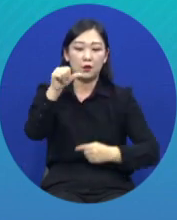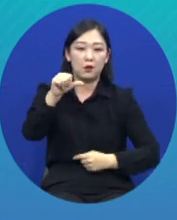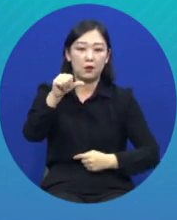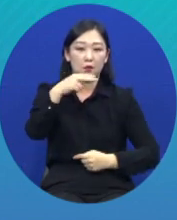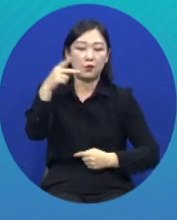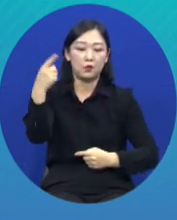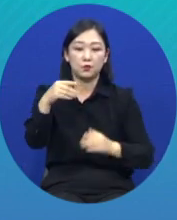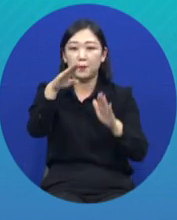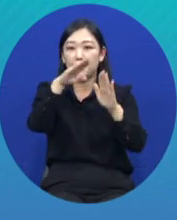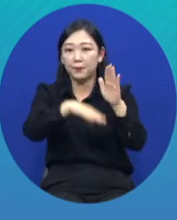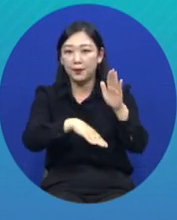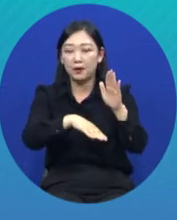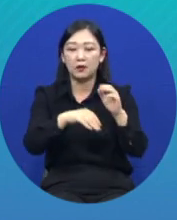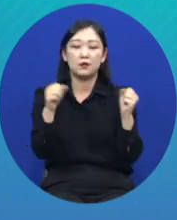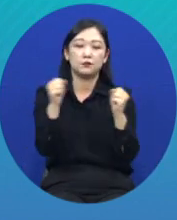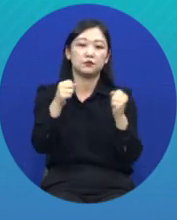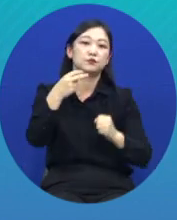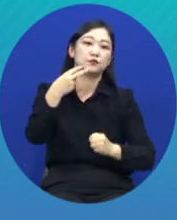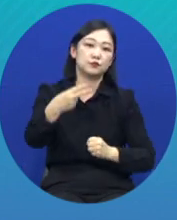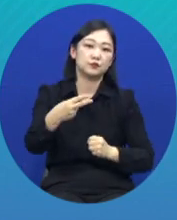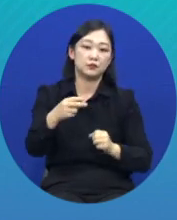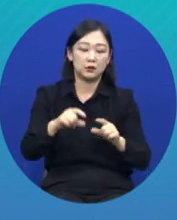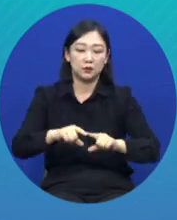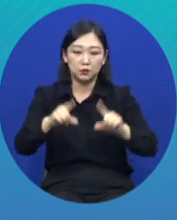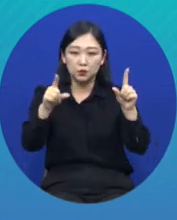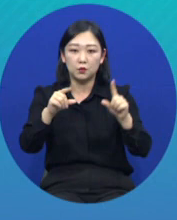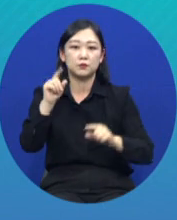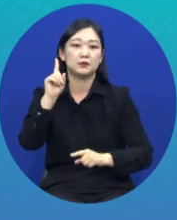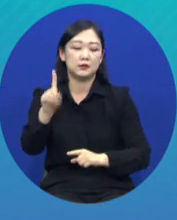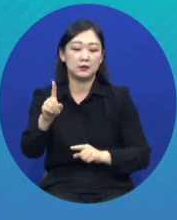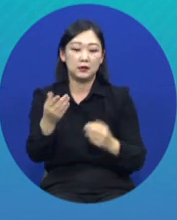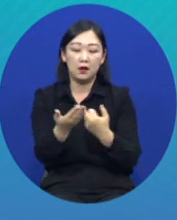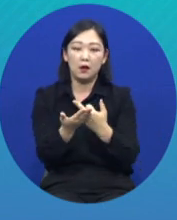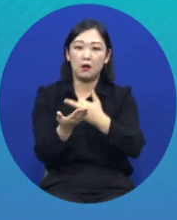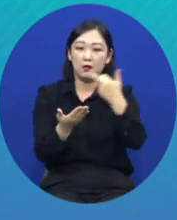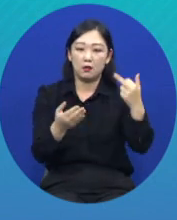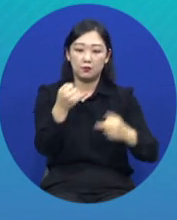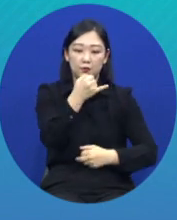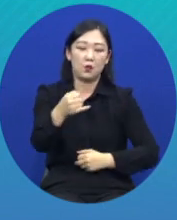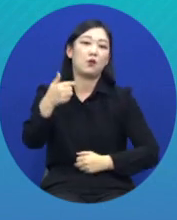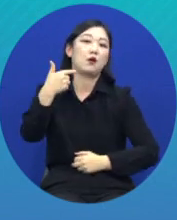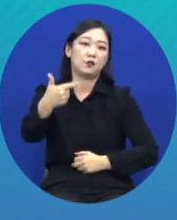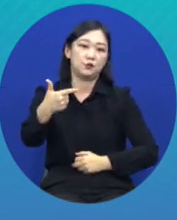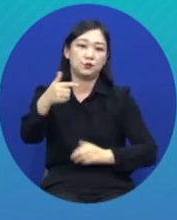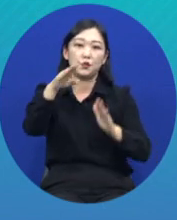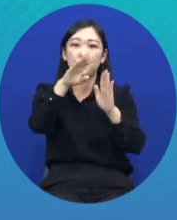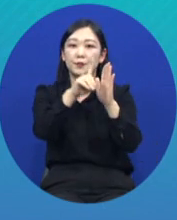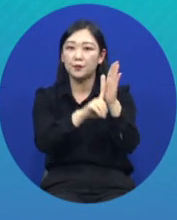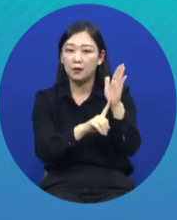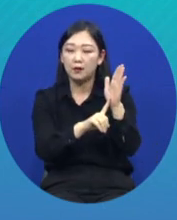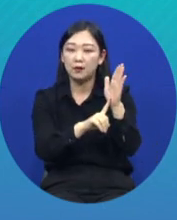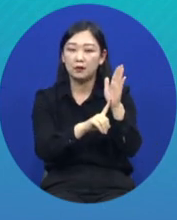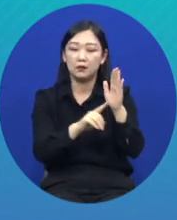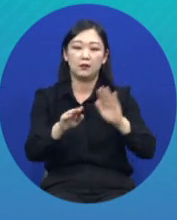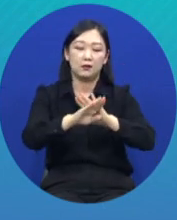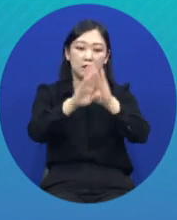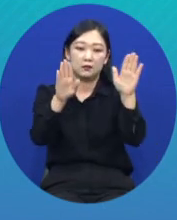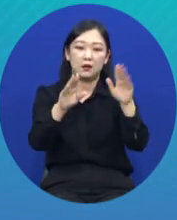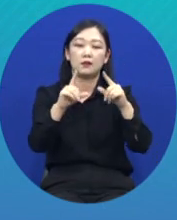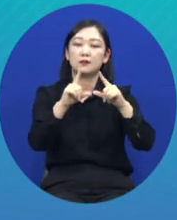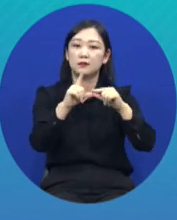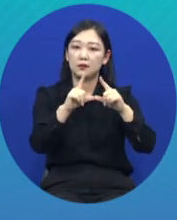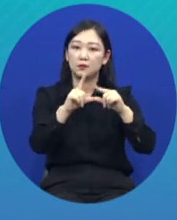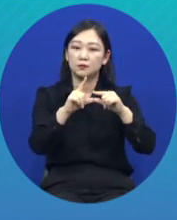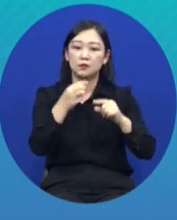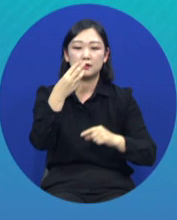떨어지겠습니다 북부 지역이 도 동구지역 일도 한라산은 영하 6도까지 내려가 겠고 요 1악기 오는 대부분